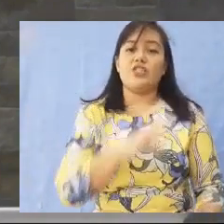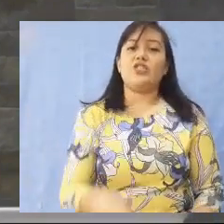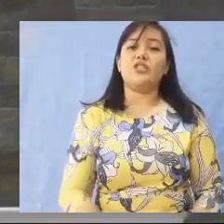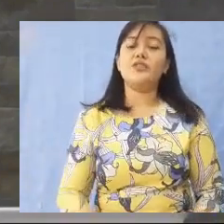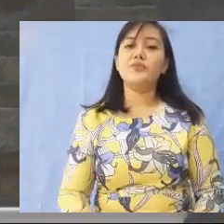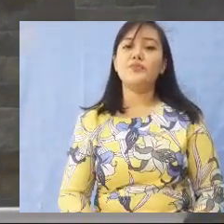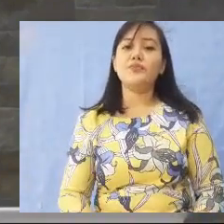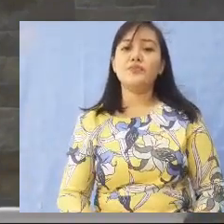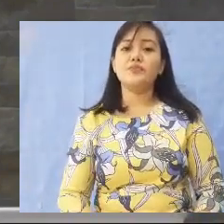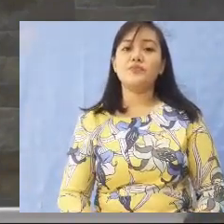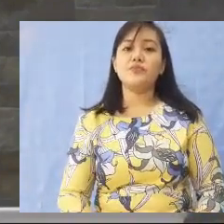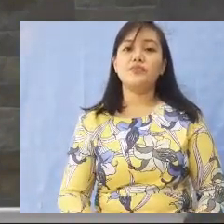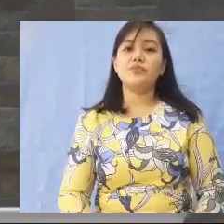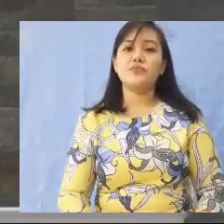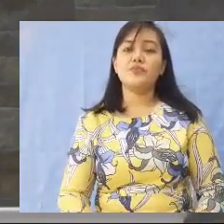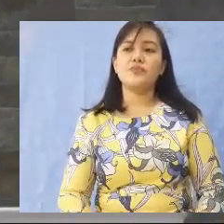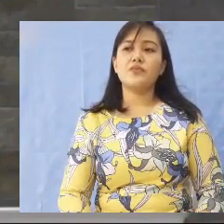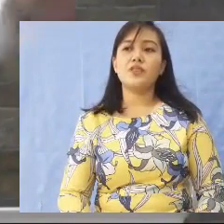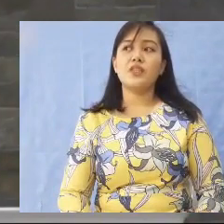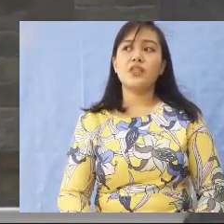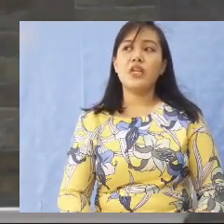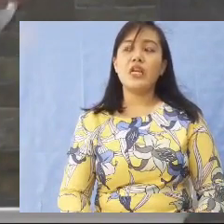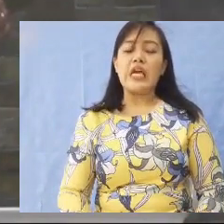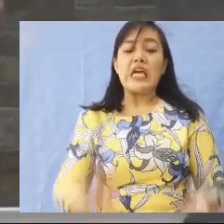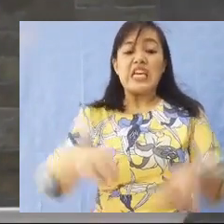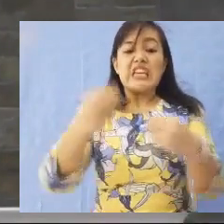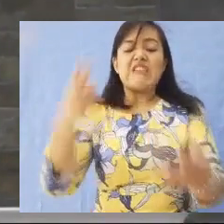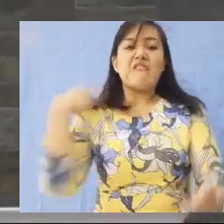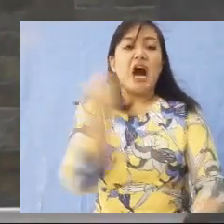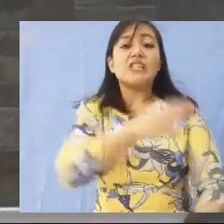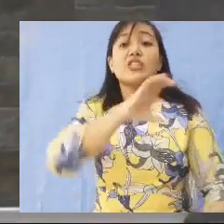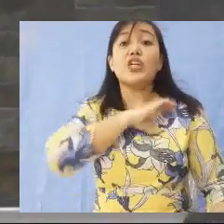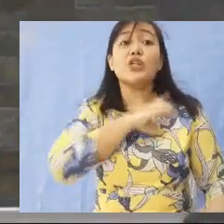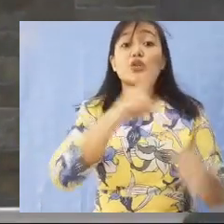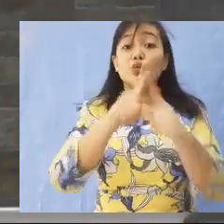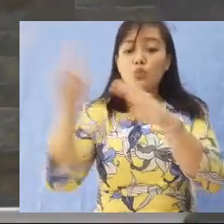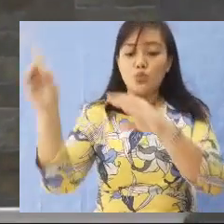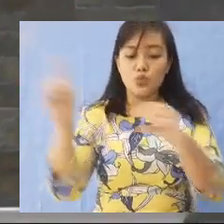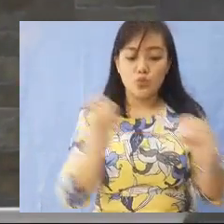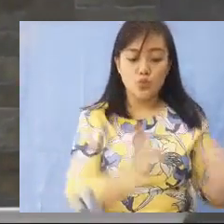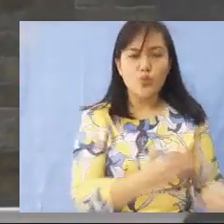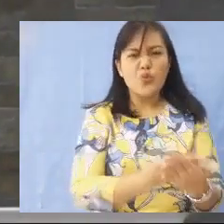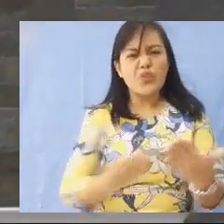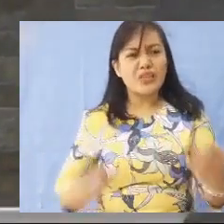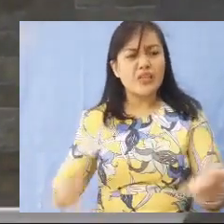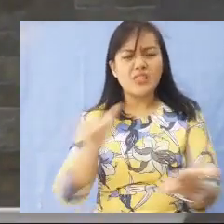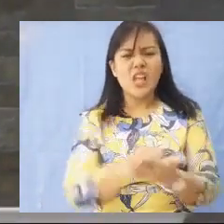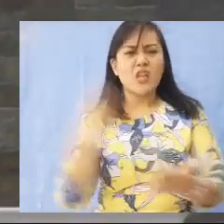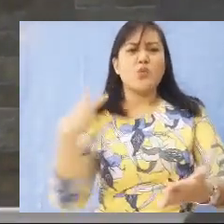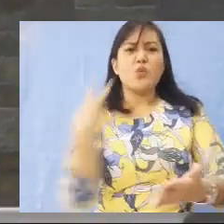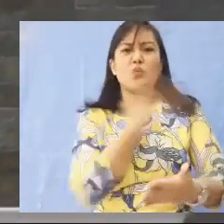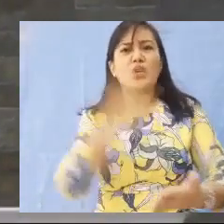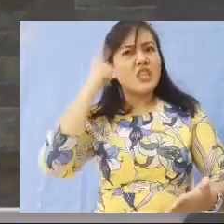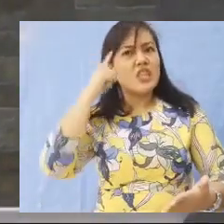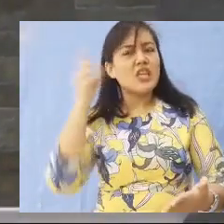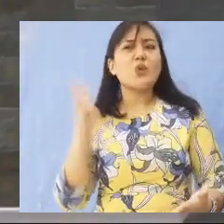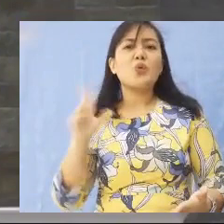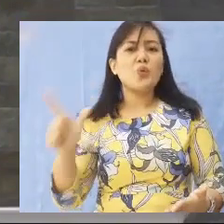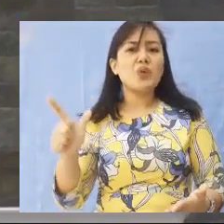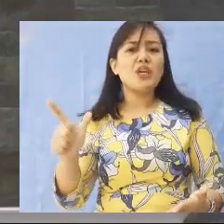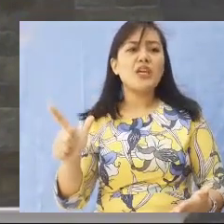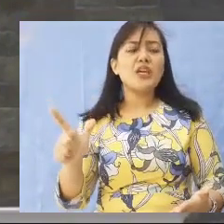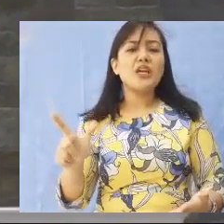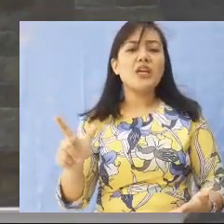hindi mo kaya. Pero by the grace of God, magagawa mo pala. Bakit? Merong nag-i-encourage sa iyo eh.